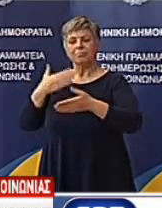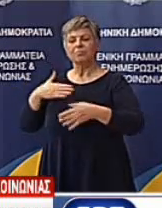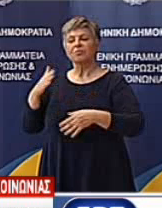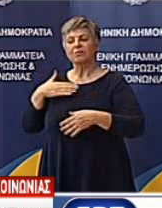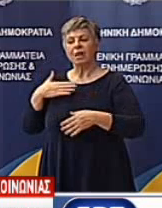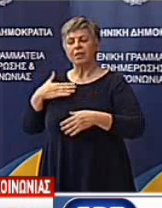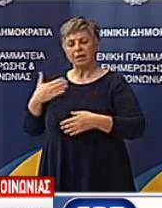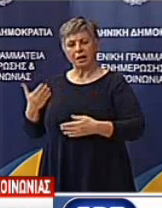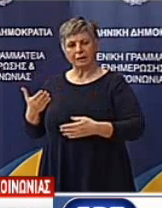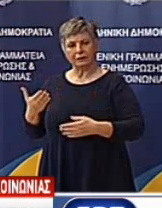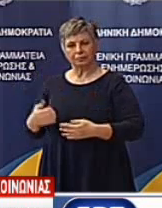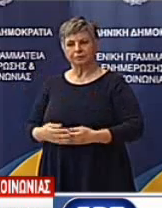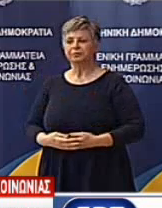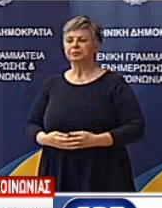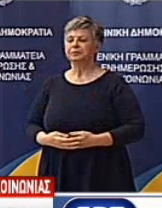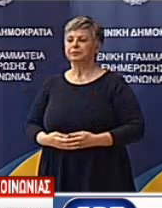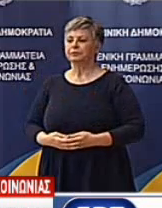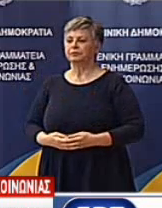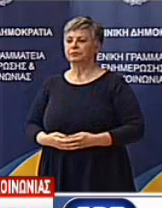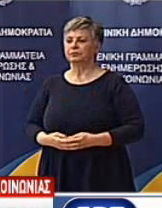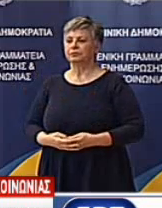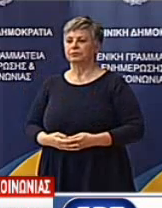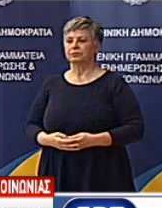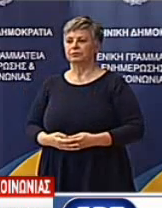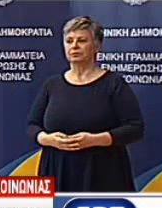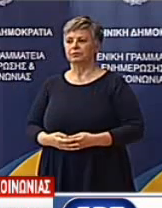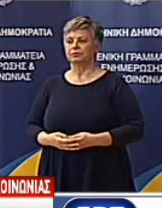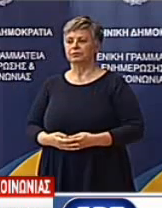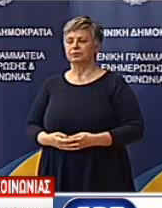Θα ξαναπροχωρήσουμε. Γιατί δεν είχα προχωρήσει, επομένως... Εντάξει.